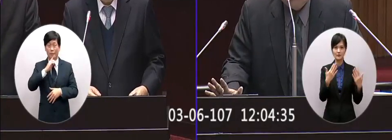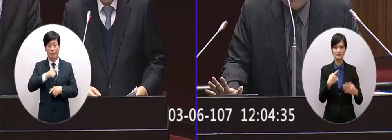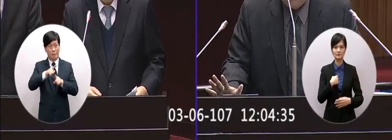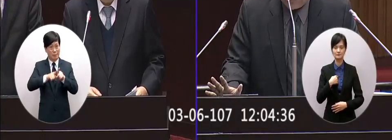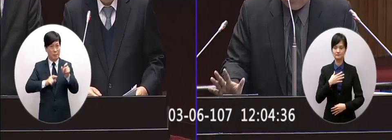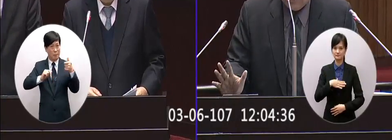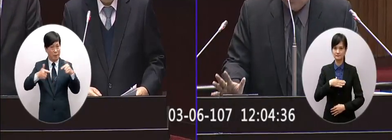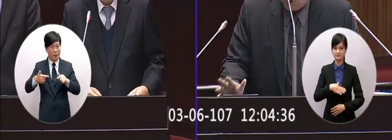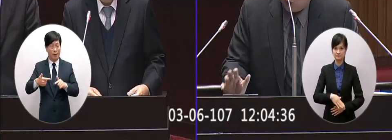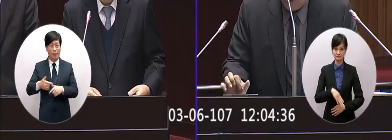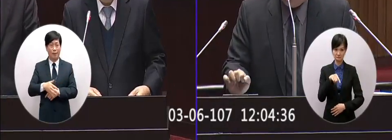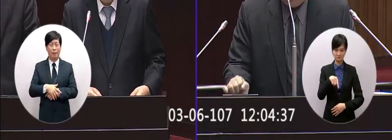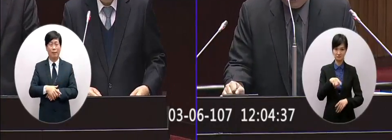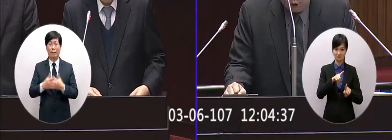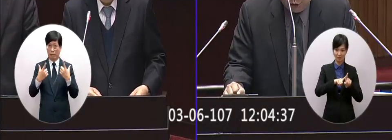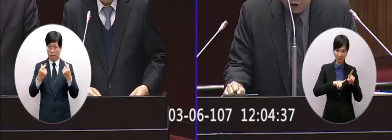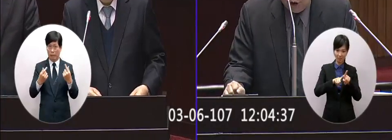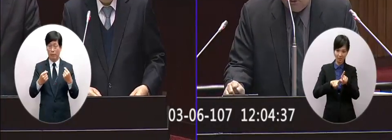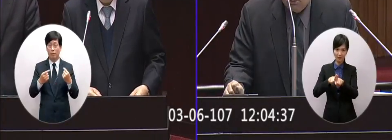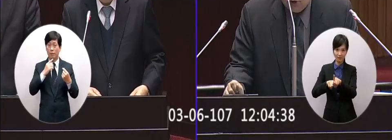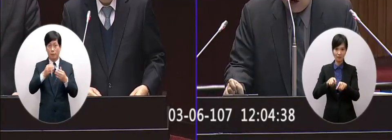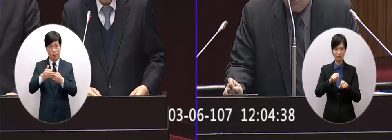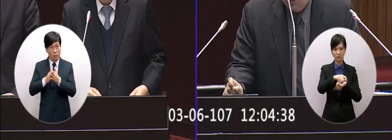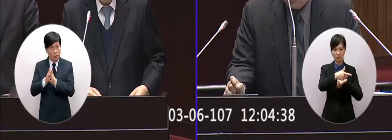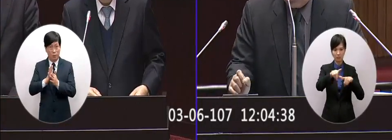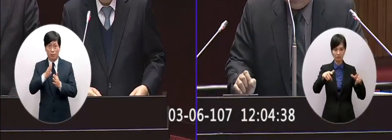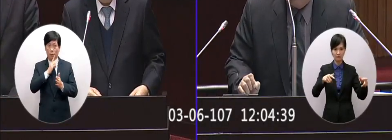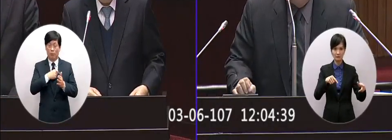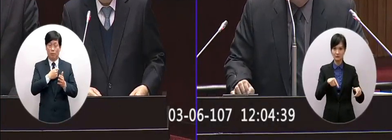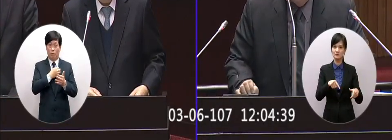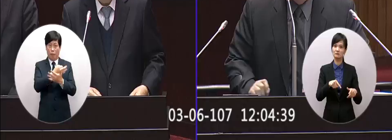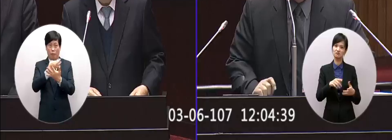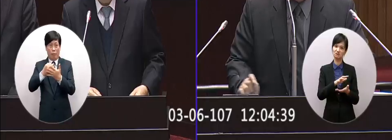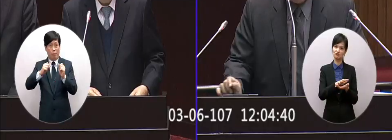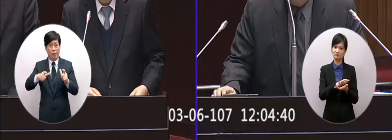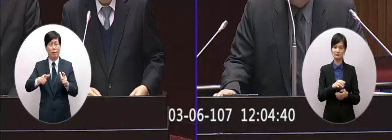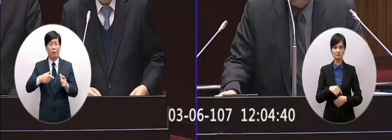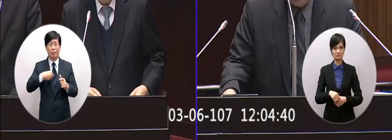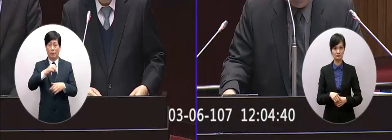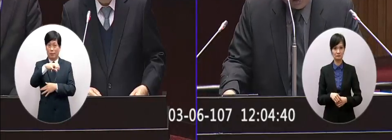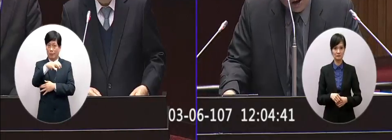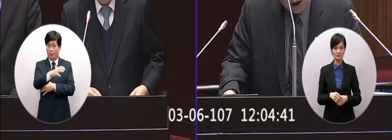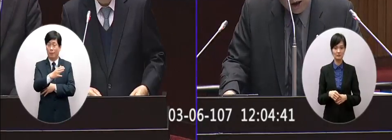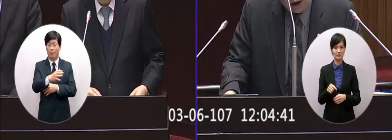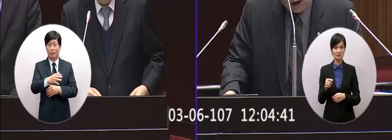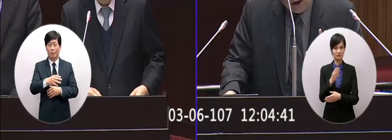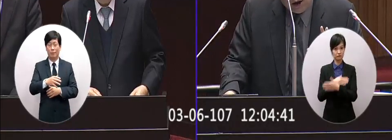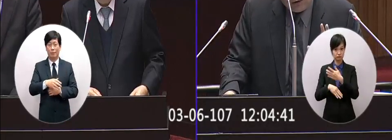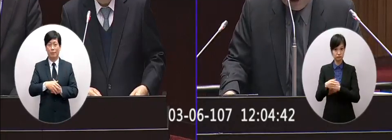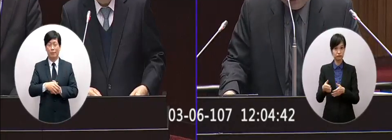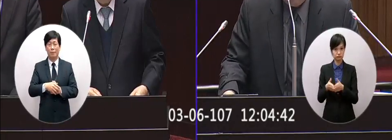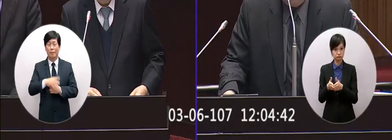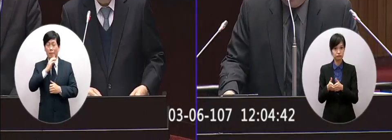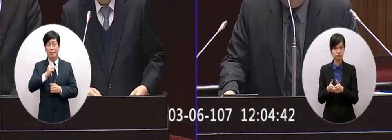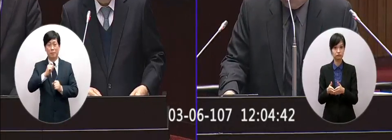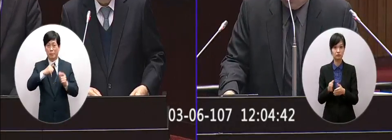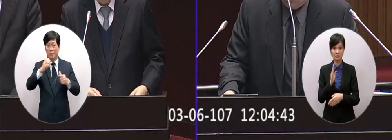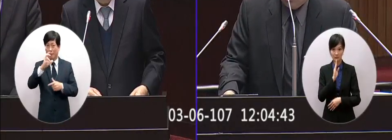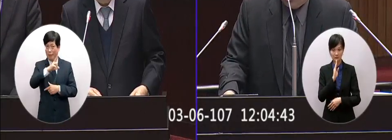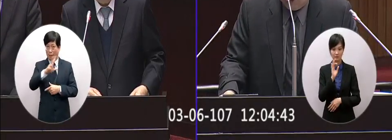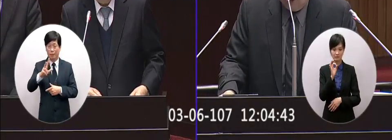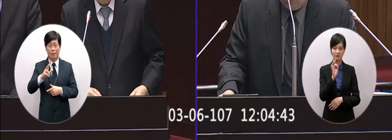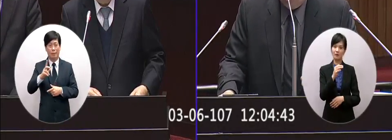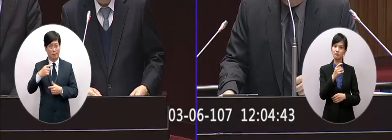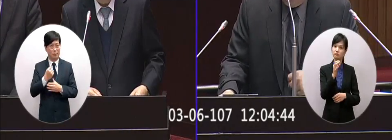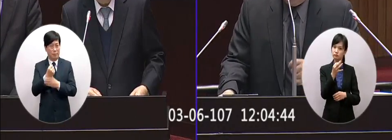差别跟差异，同样的就是说需求。好，那然后由不同的方式来做，